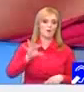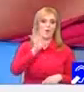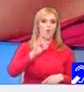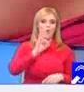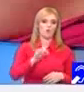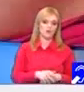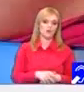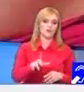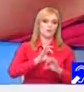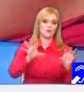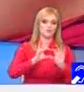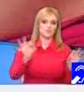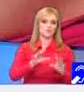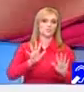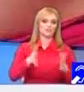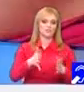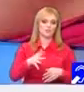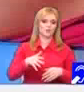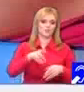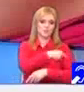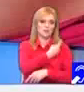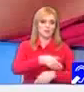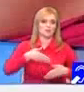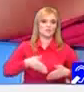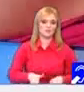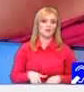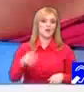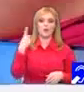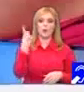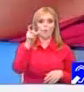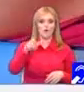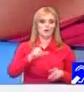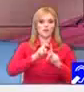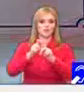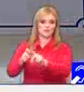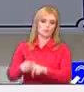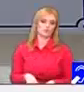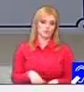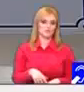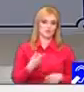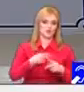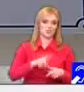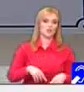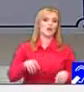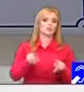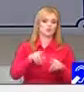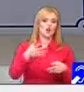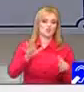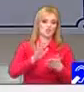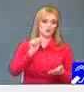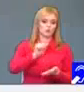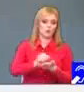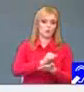maternități. Șeful cabinetului de ministri este singurul care nu a venit cu un răspuns la inițiativa mamelor. Aceeași petiție a ajuns și pe